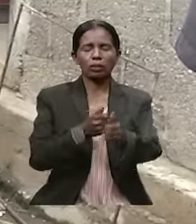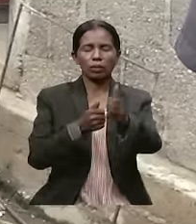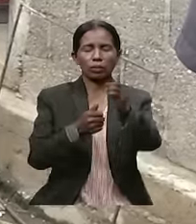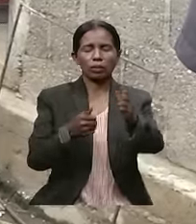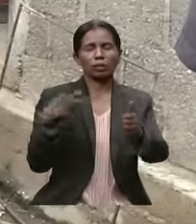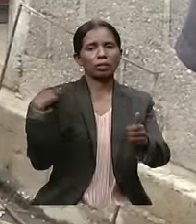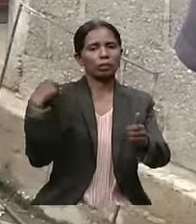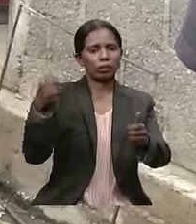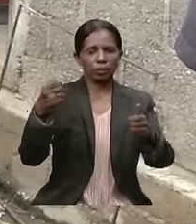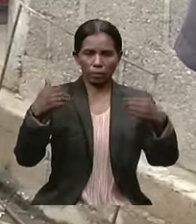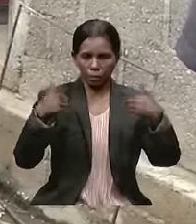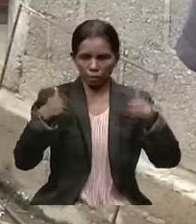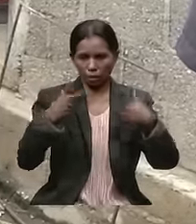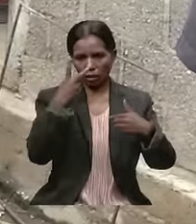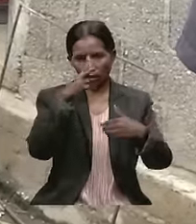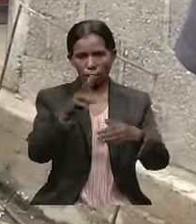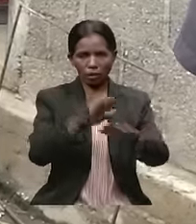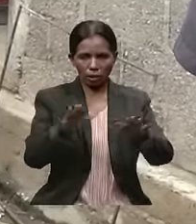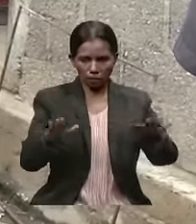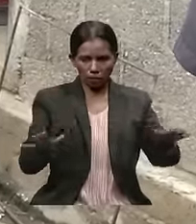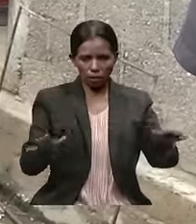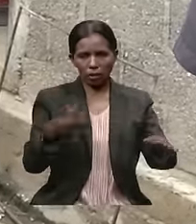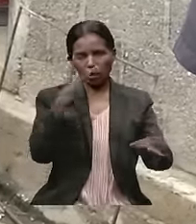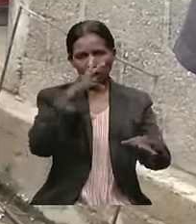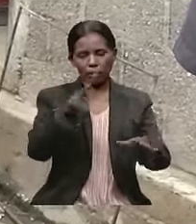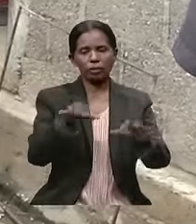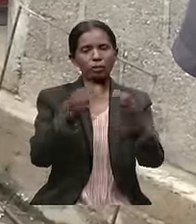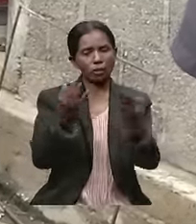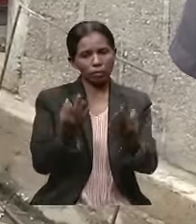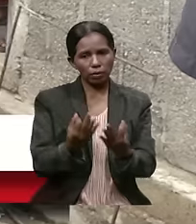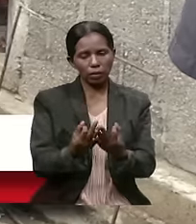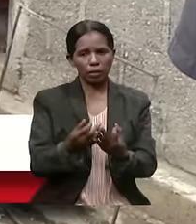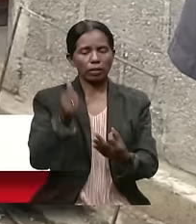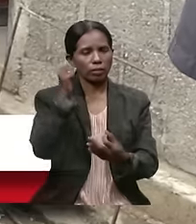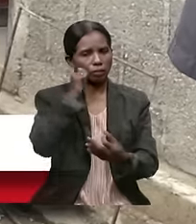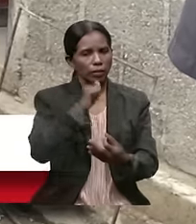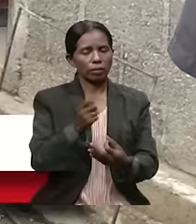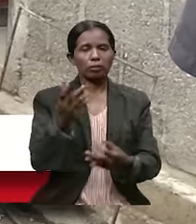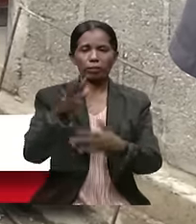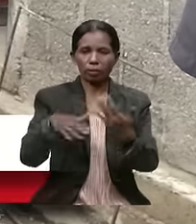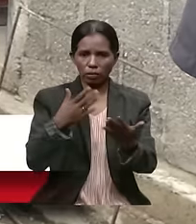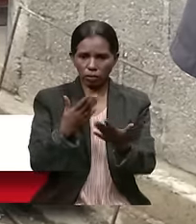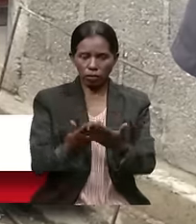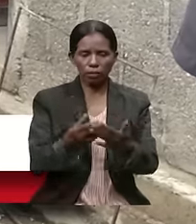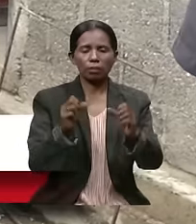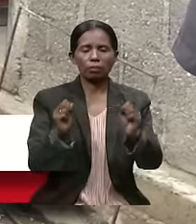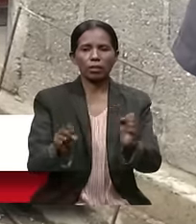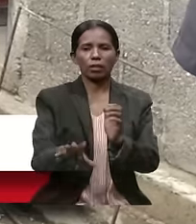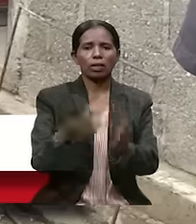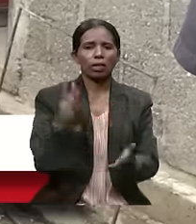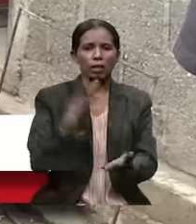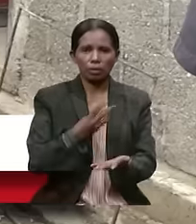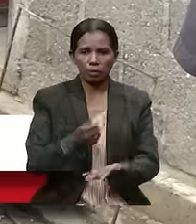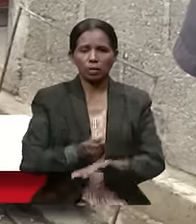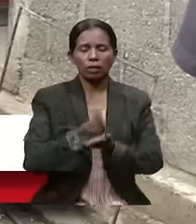iha asa feto maluk tare balabarek feto labarek inan sera to ami mai hene ami mos los mai hene det ami si bai